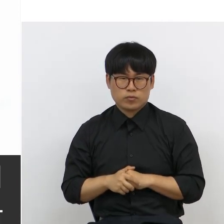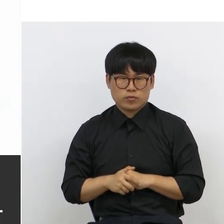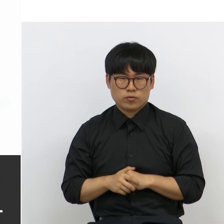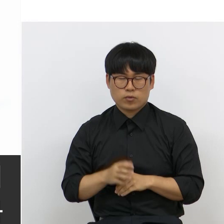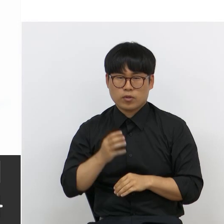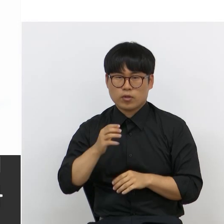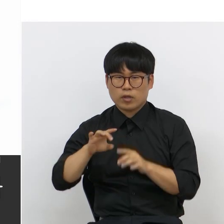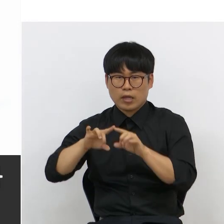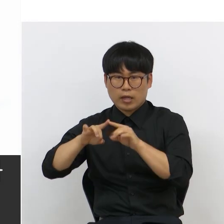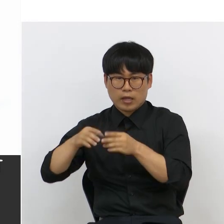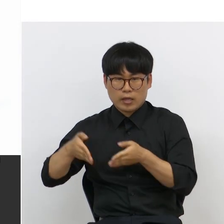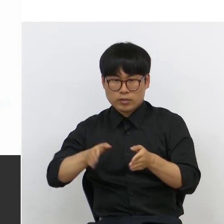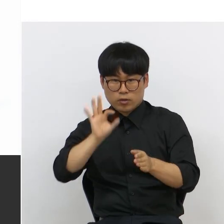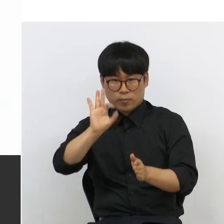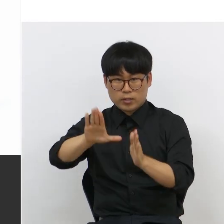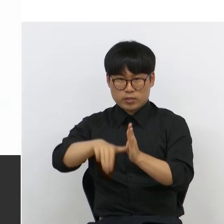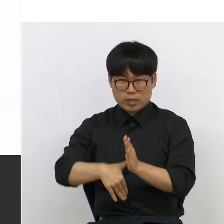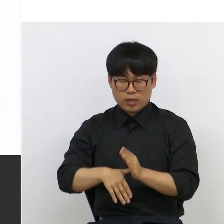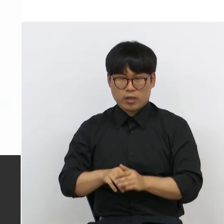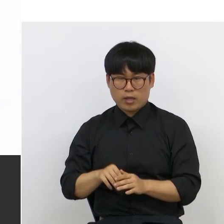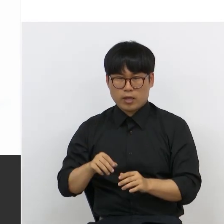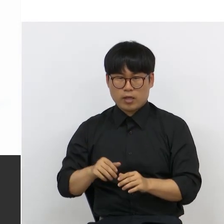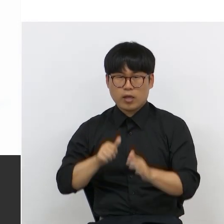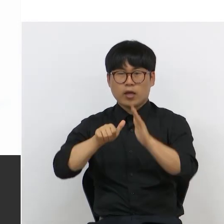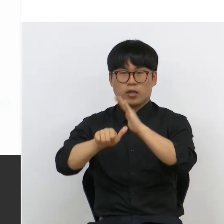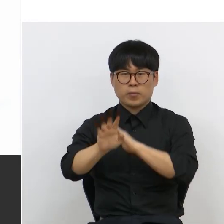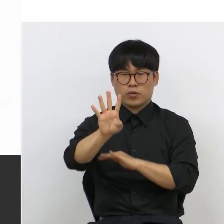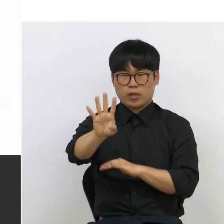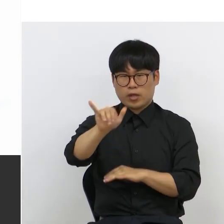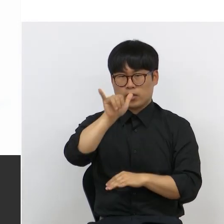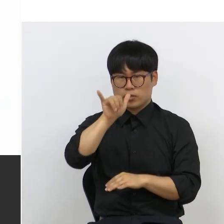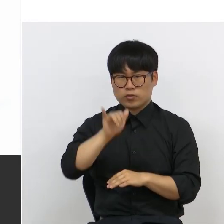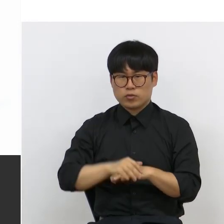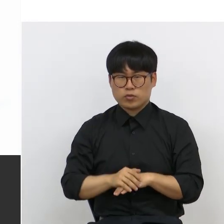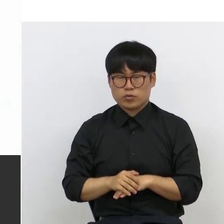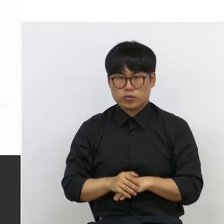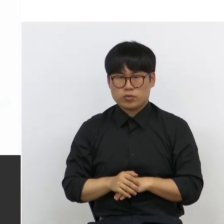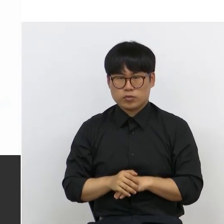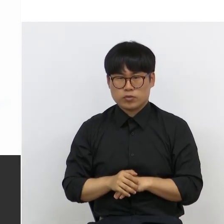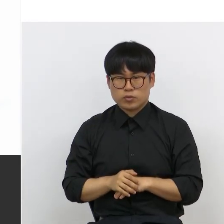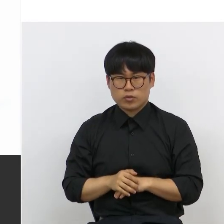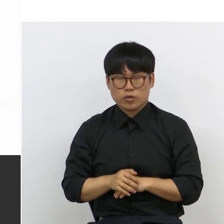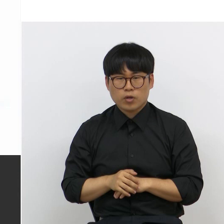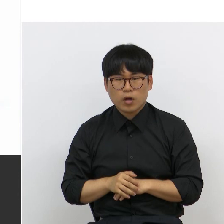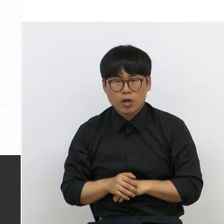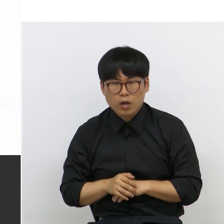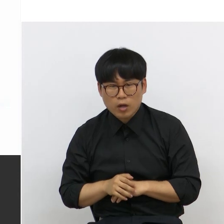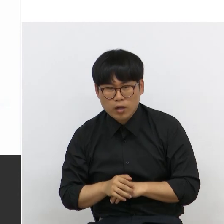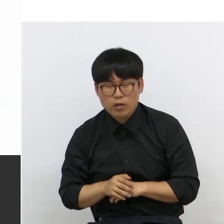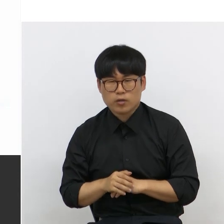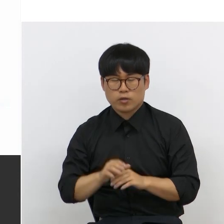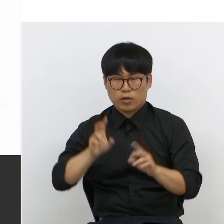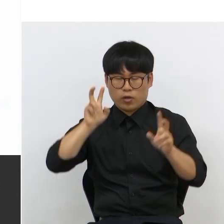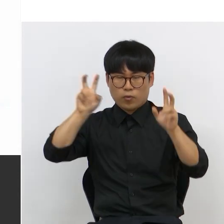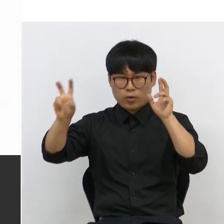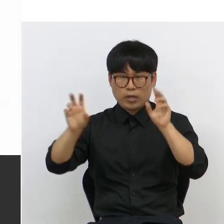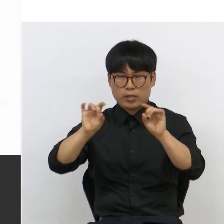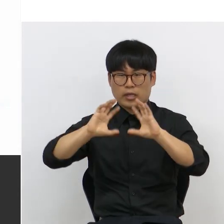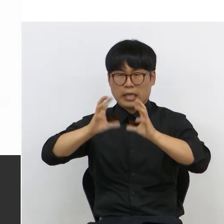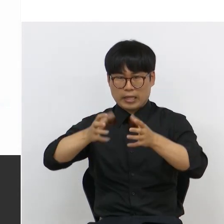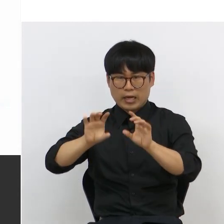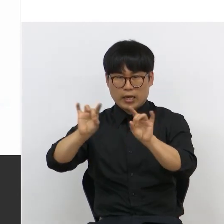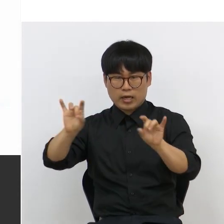하나만 보더라도 이제 여기 제가 대표적으로 4개 회사 하시면서 호주 회사, 그다음에 여기 오스트리아 회사,